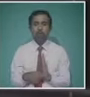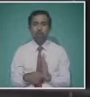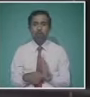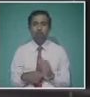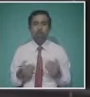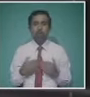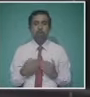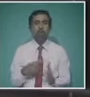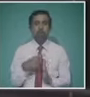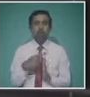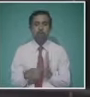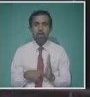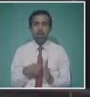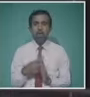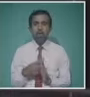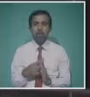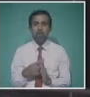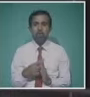අපේ රටේ